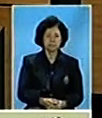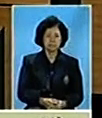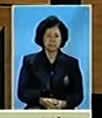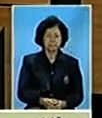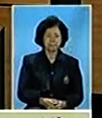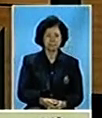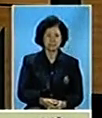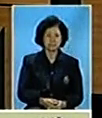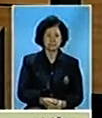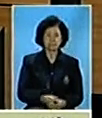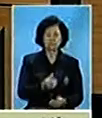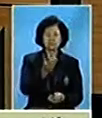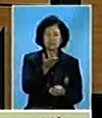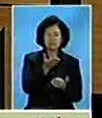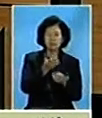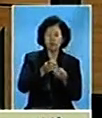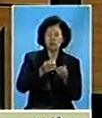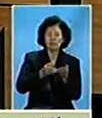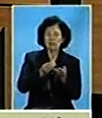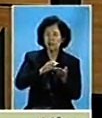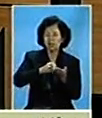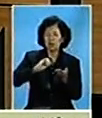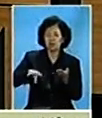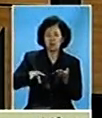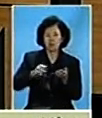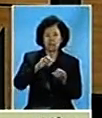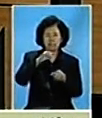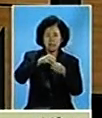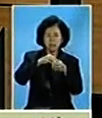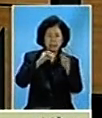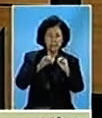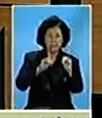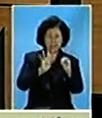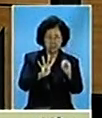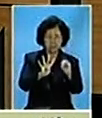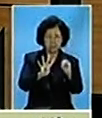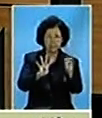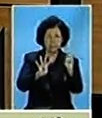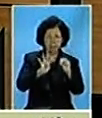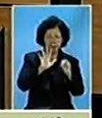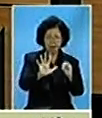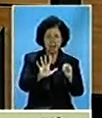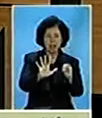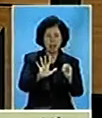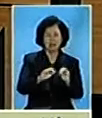ครับขออนุญาตถอนในมาตรา4นะครับมาตรา5